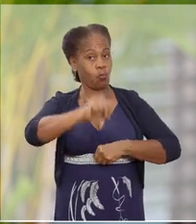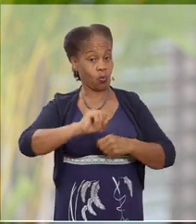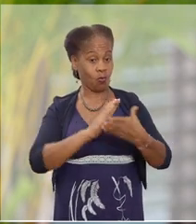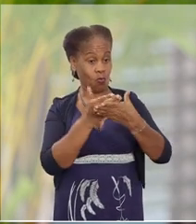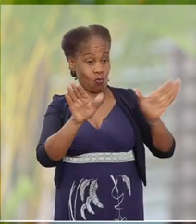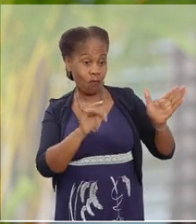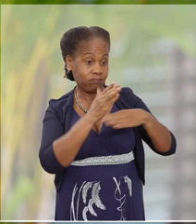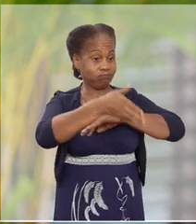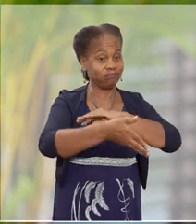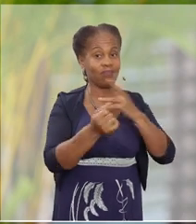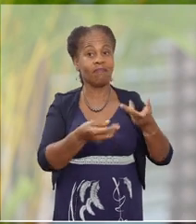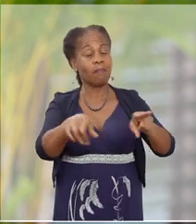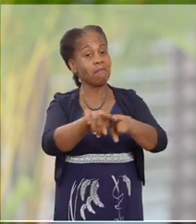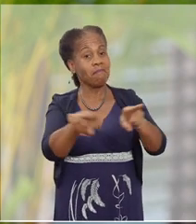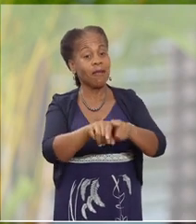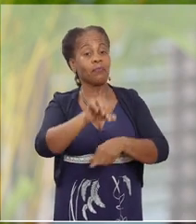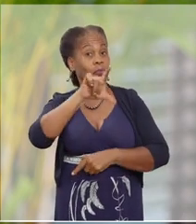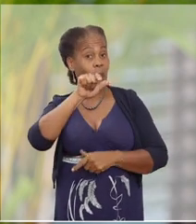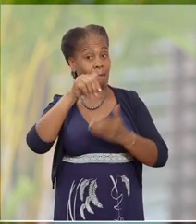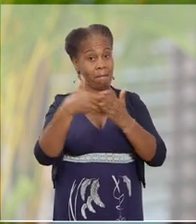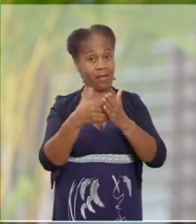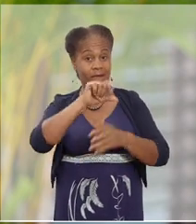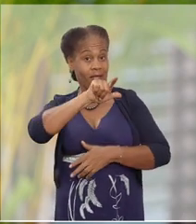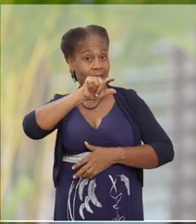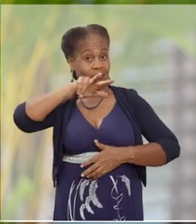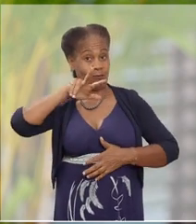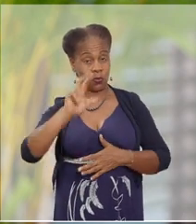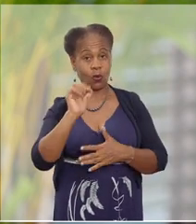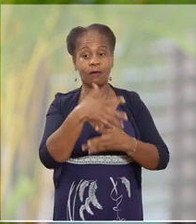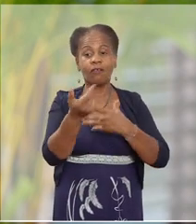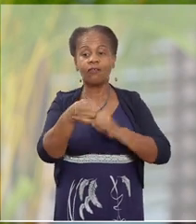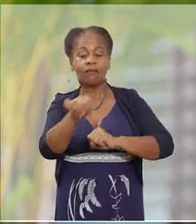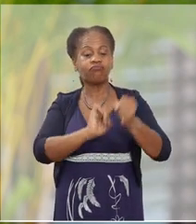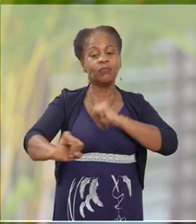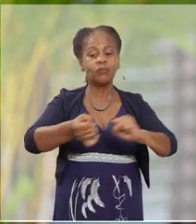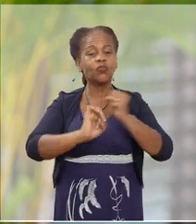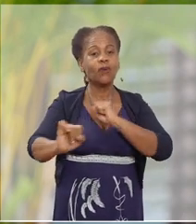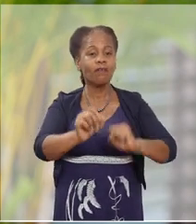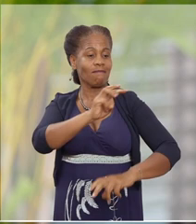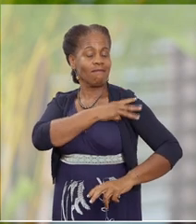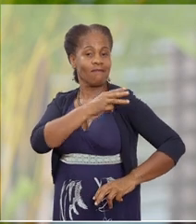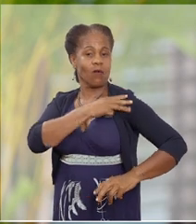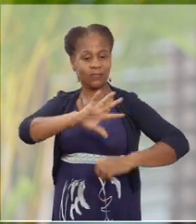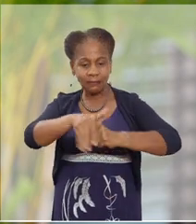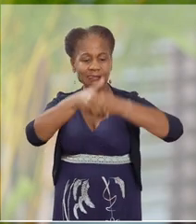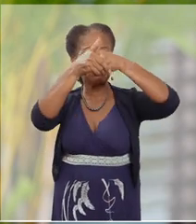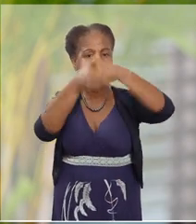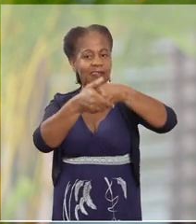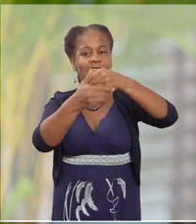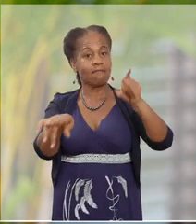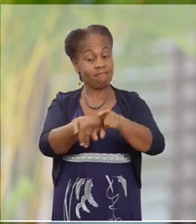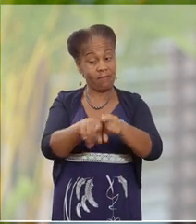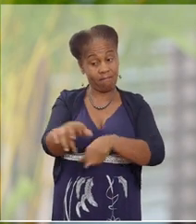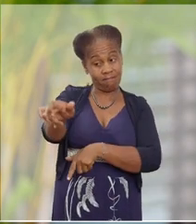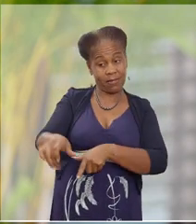24 2023 sera aussi l'année du déploiement des brigades de solidarité et des ambassadeurs